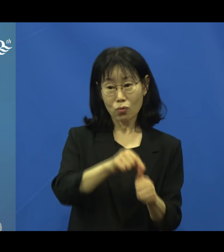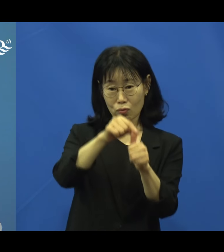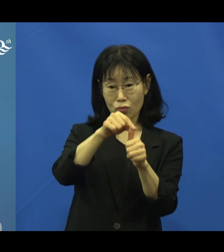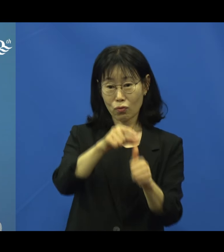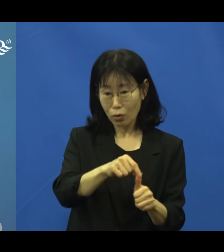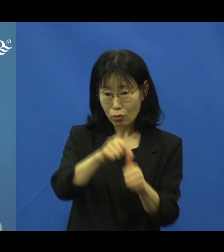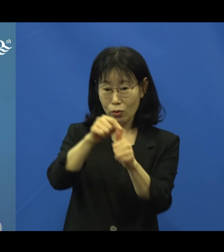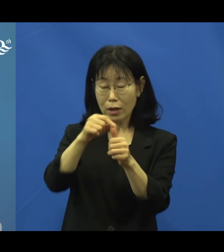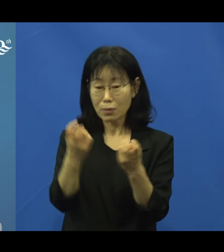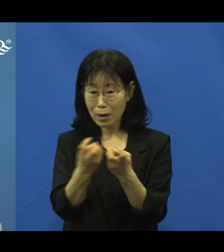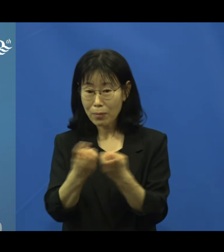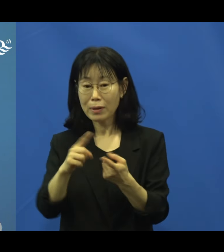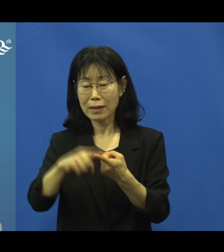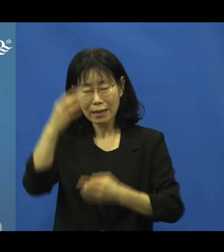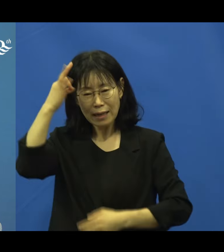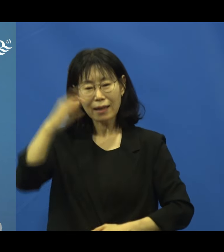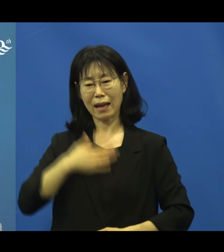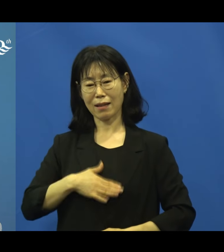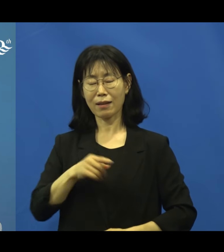있느냐.